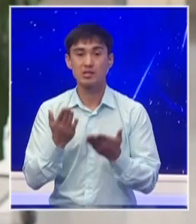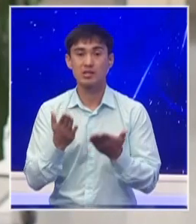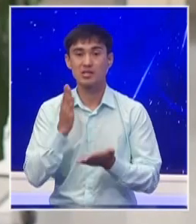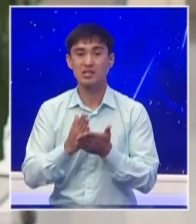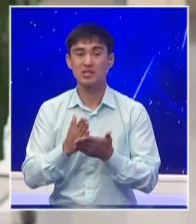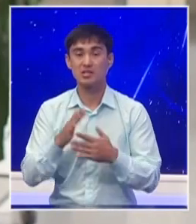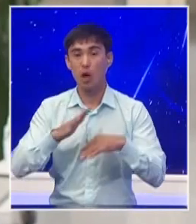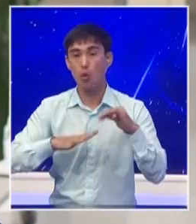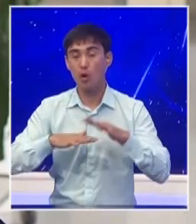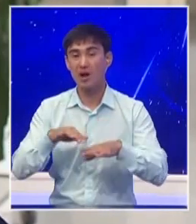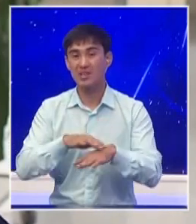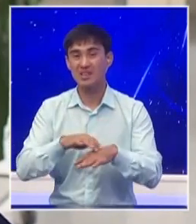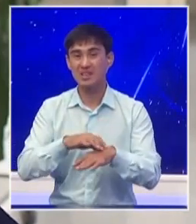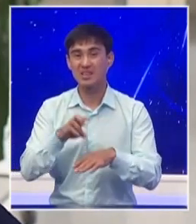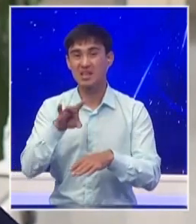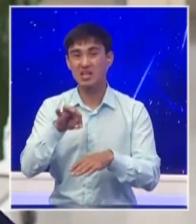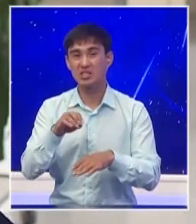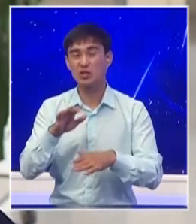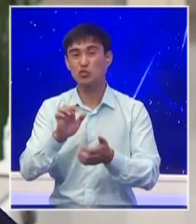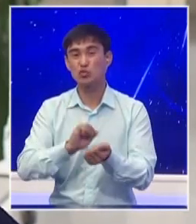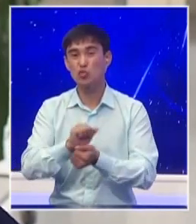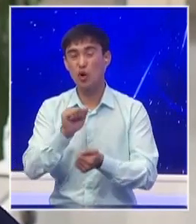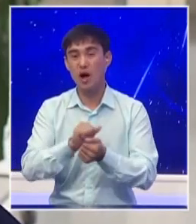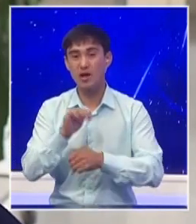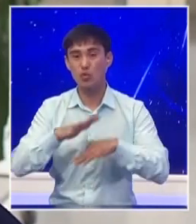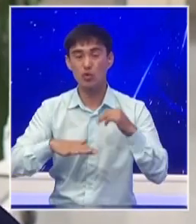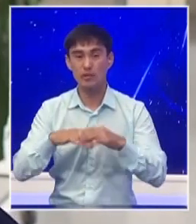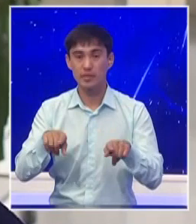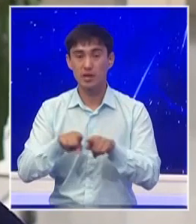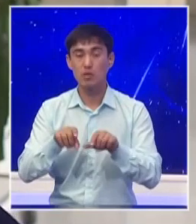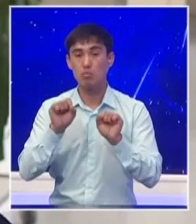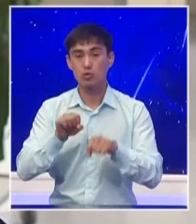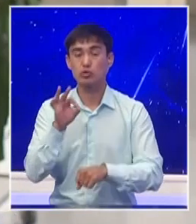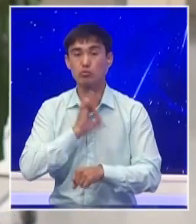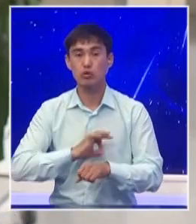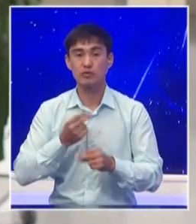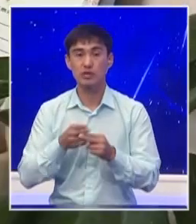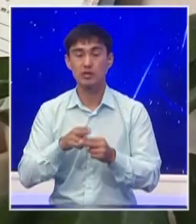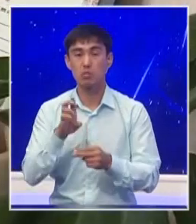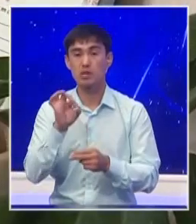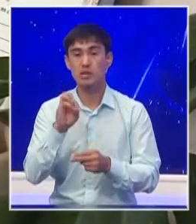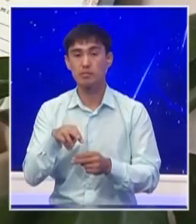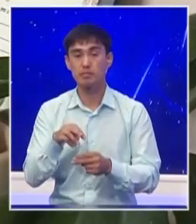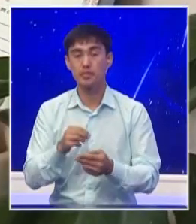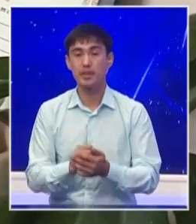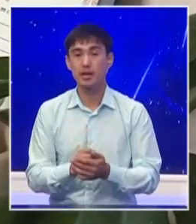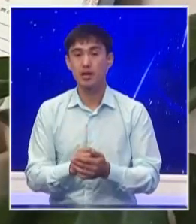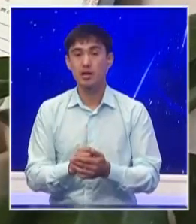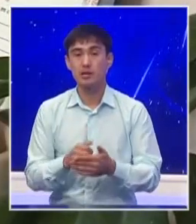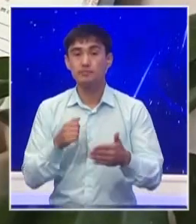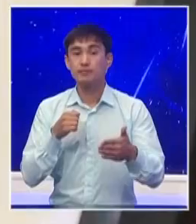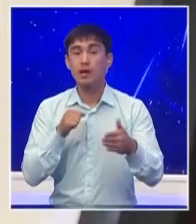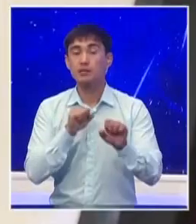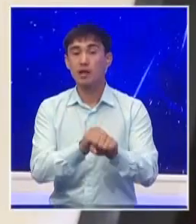руках трещины, да, если кожа рук сухая, на пятки, там, на локти, такие места тоже используют этот бальзам. Останавливаться на достигнутом